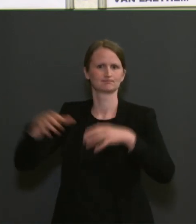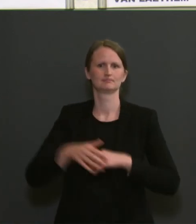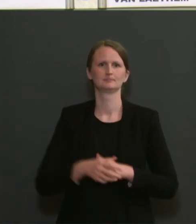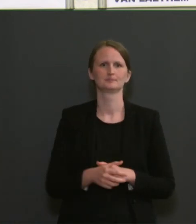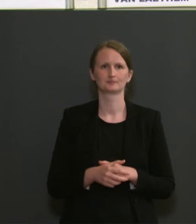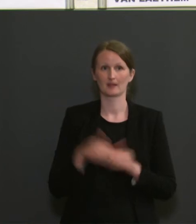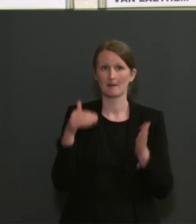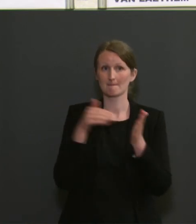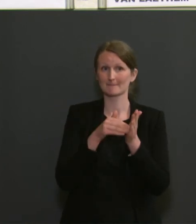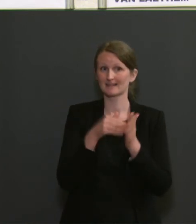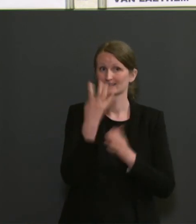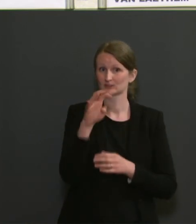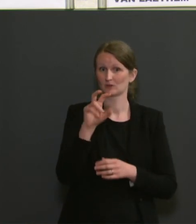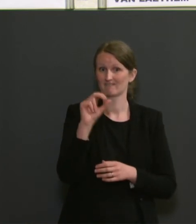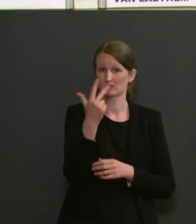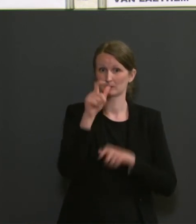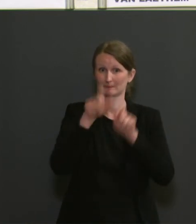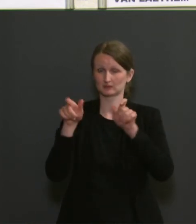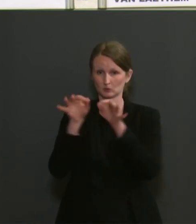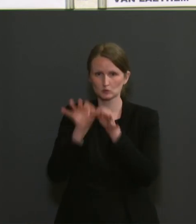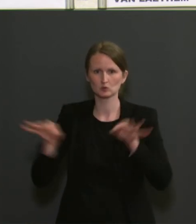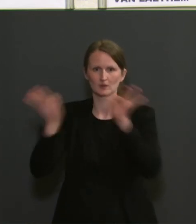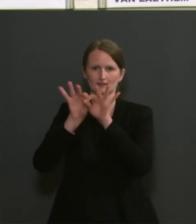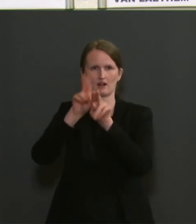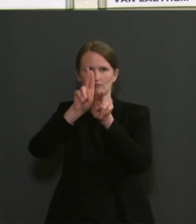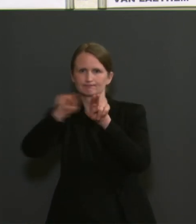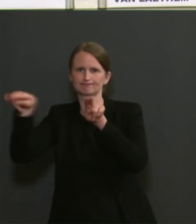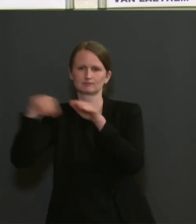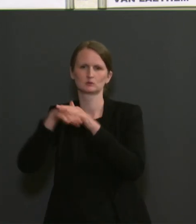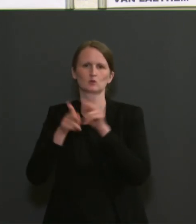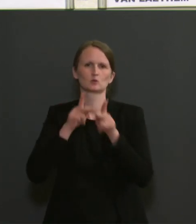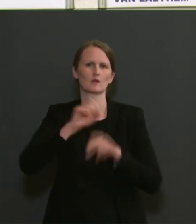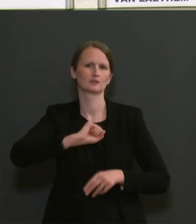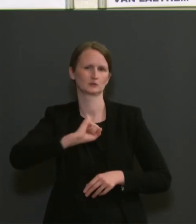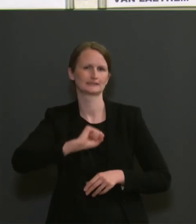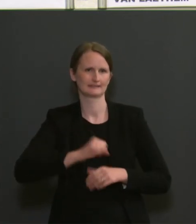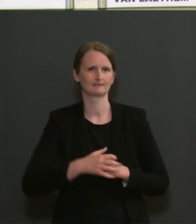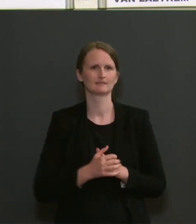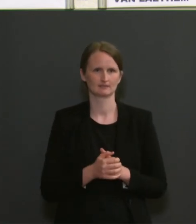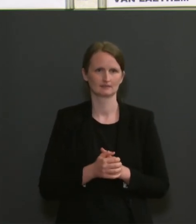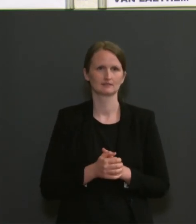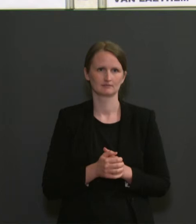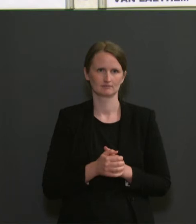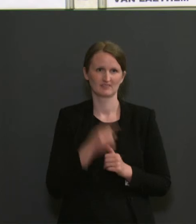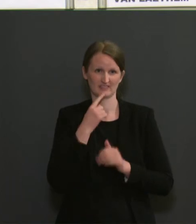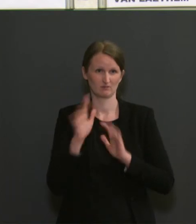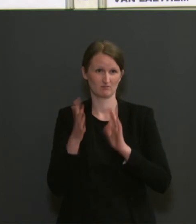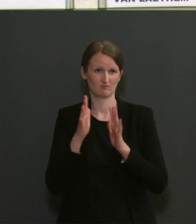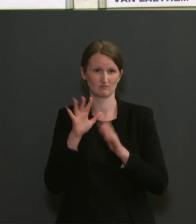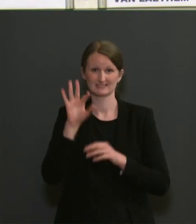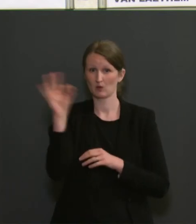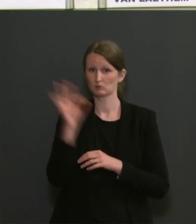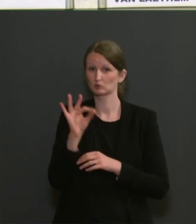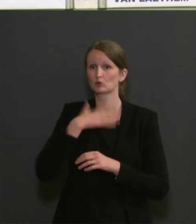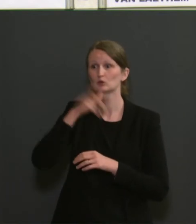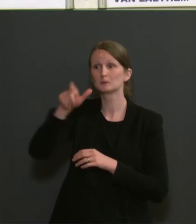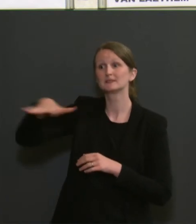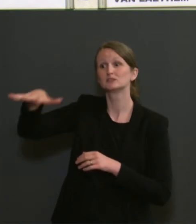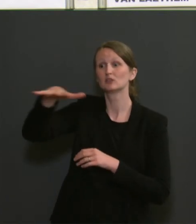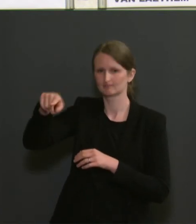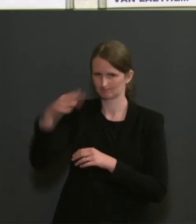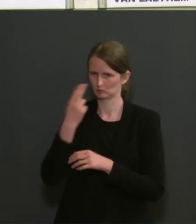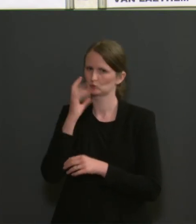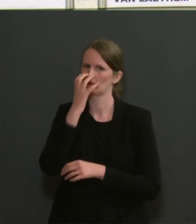une soixantaine de pourcents d'entre eux nécessitant une assistance respiratoire. Au niveau des